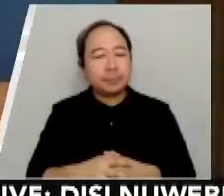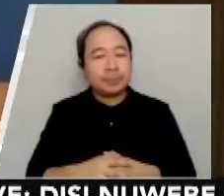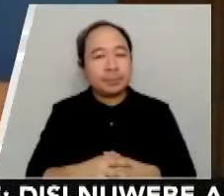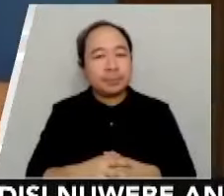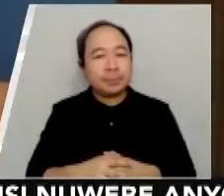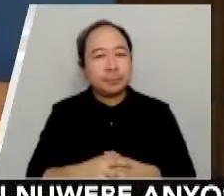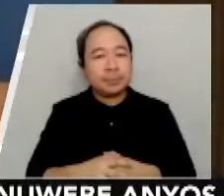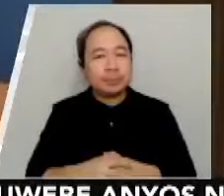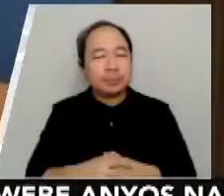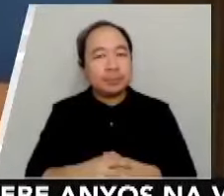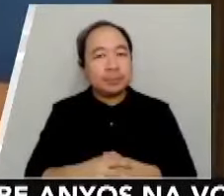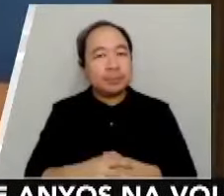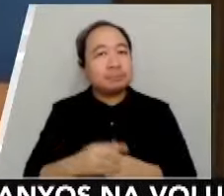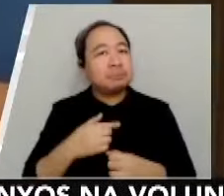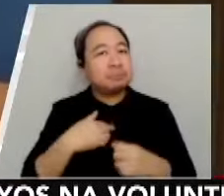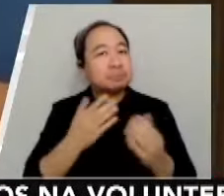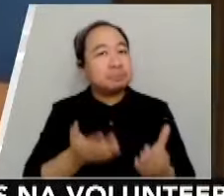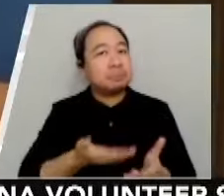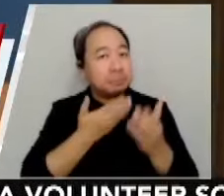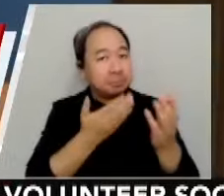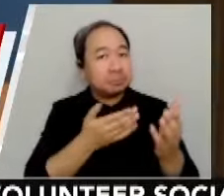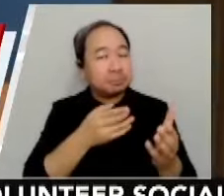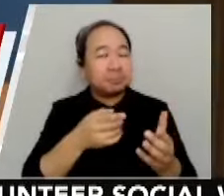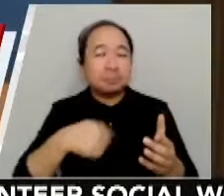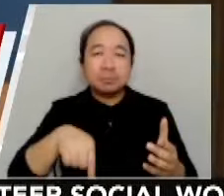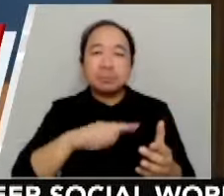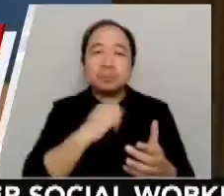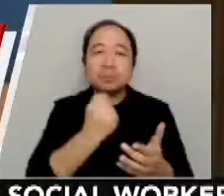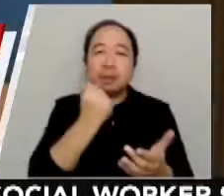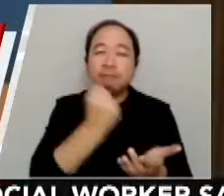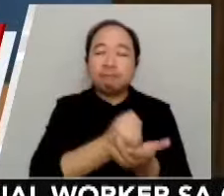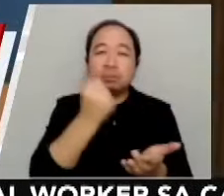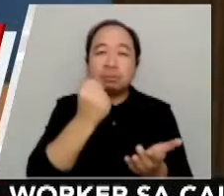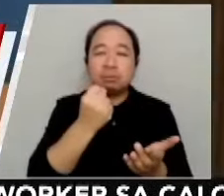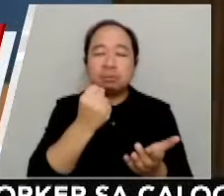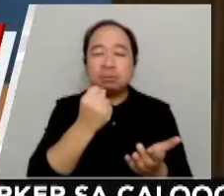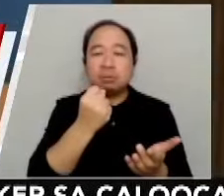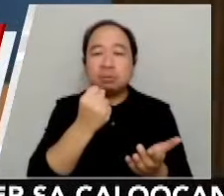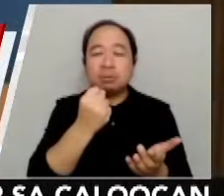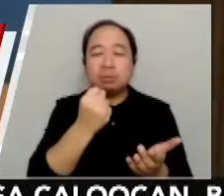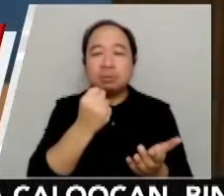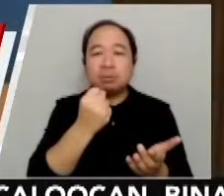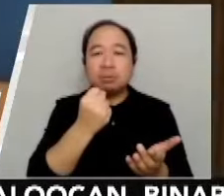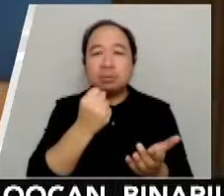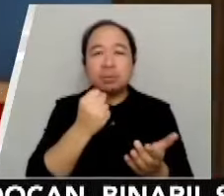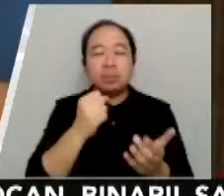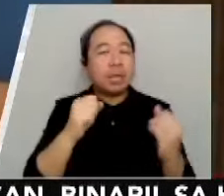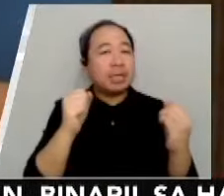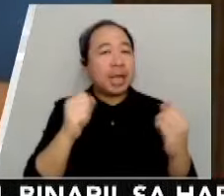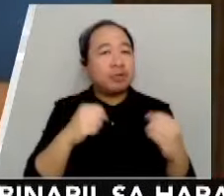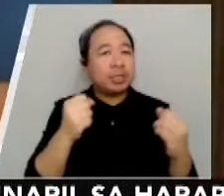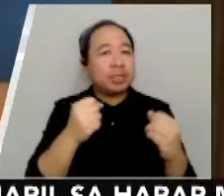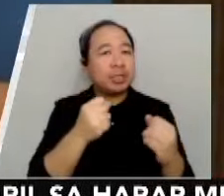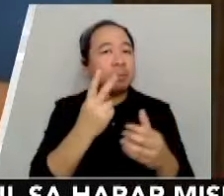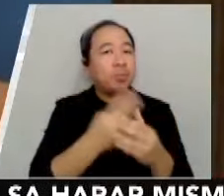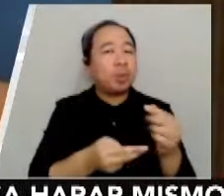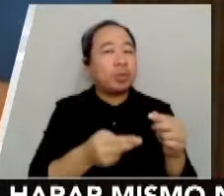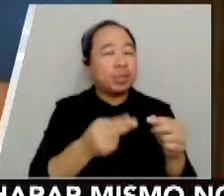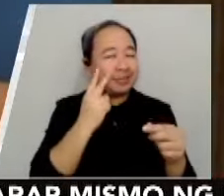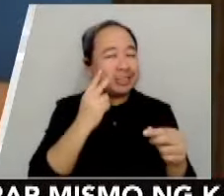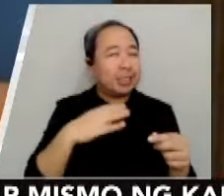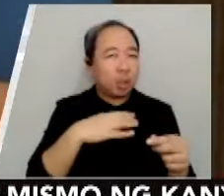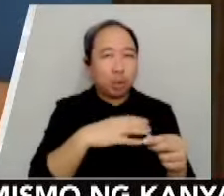I move that we approve our resolution of both houses number 7. So